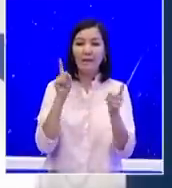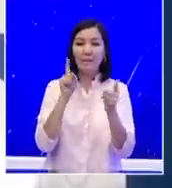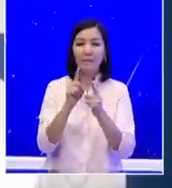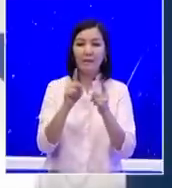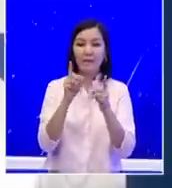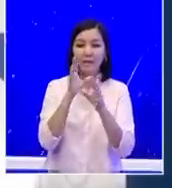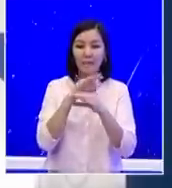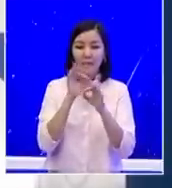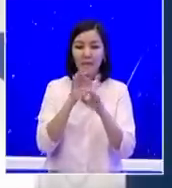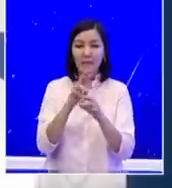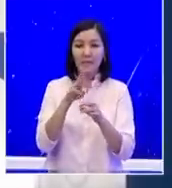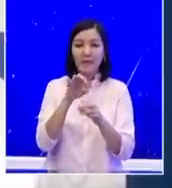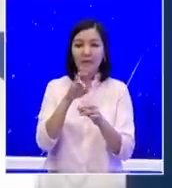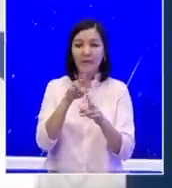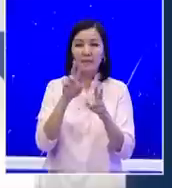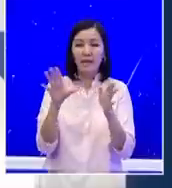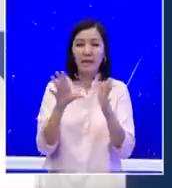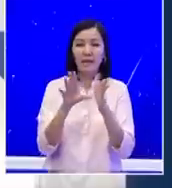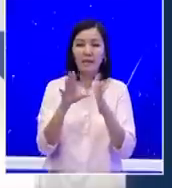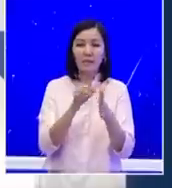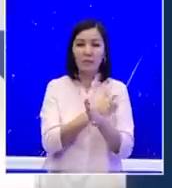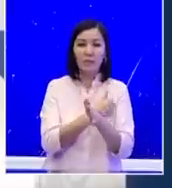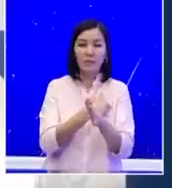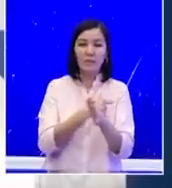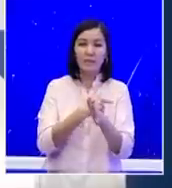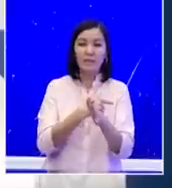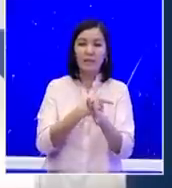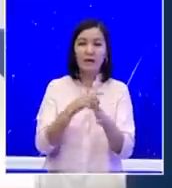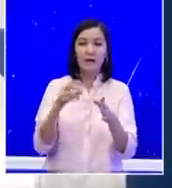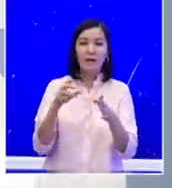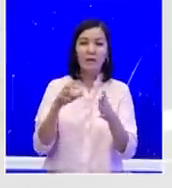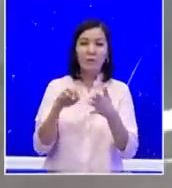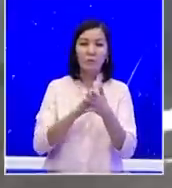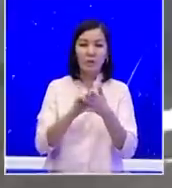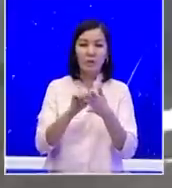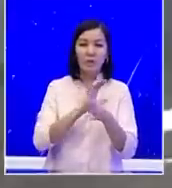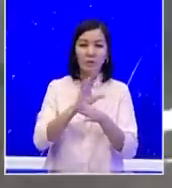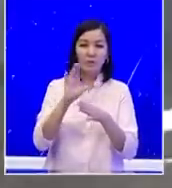Тест нәтижелері келушінің электронды медициналық картасына жіберіледі.